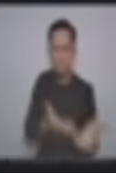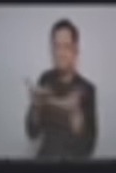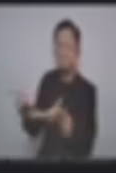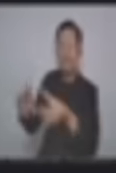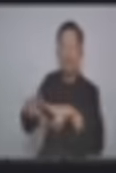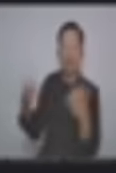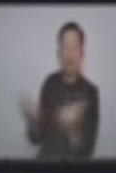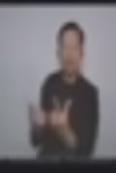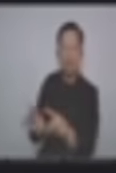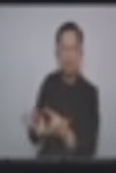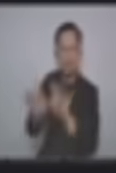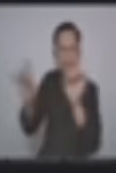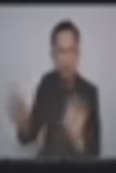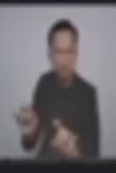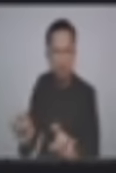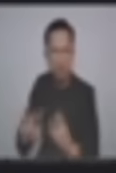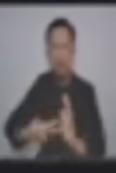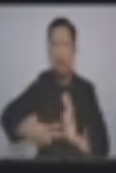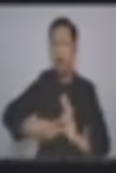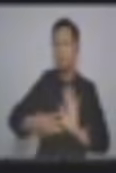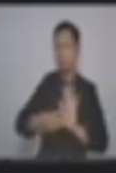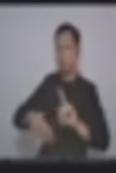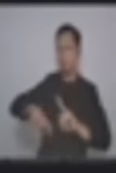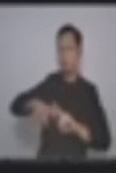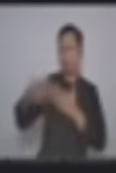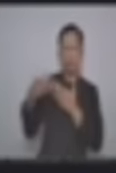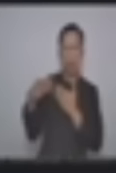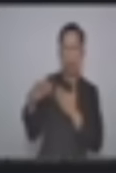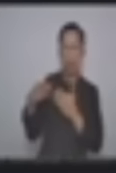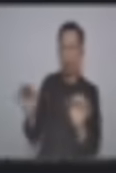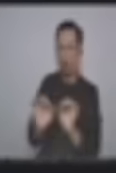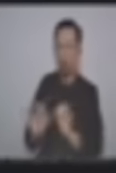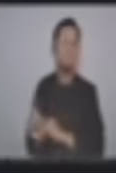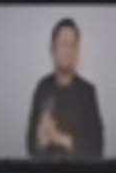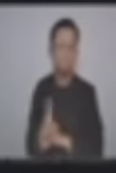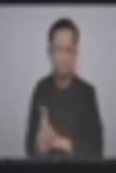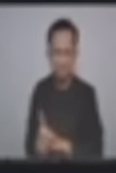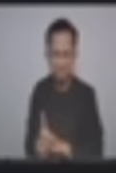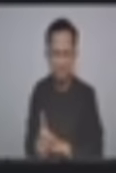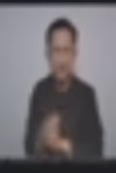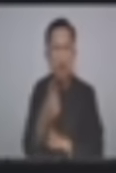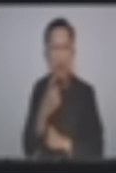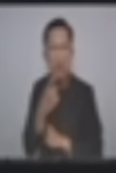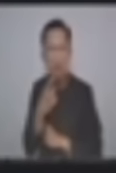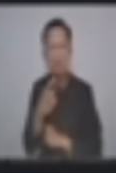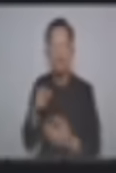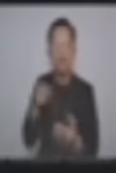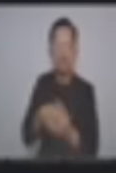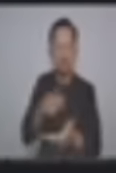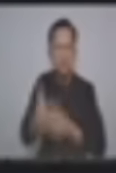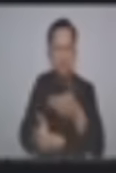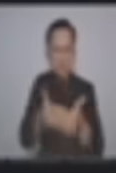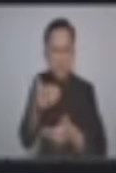berbeda bukan berarti mahkamah tidak berwenang untuk menilai masalah hukum pemilu yang terkait dengan tahapan Pemilu berkenaan